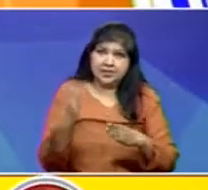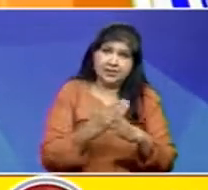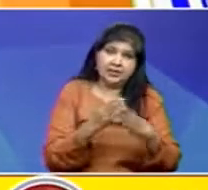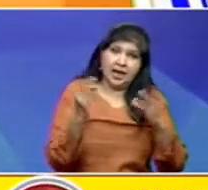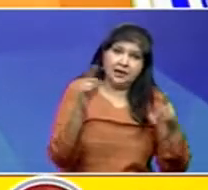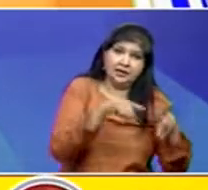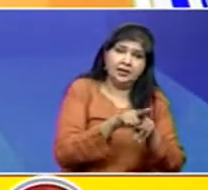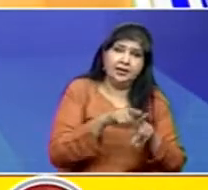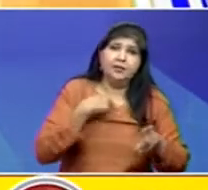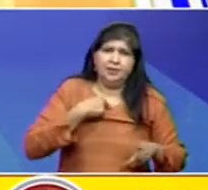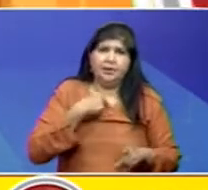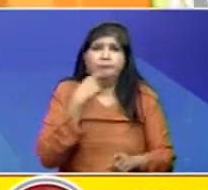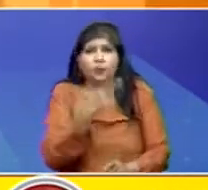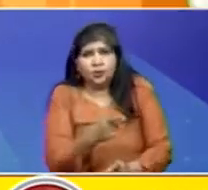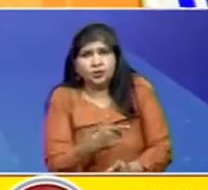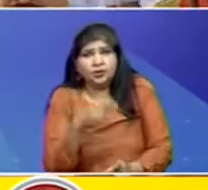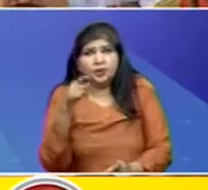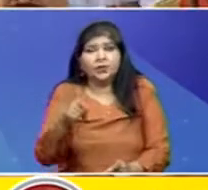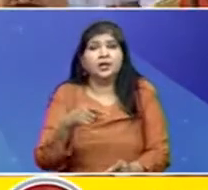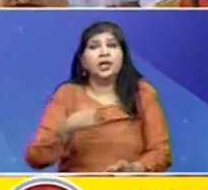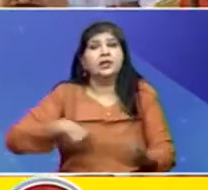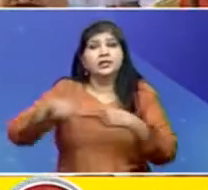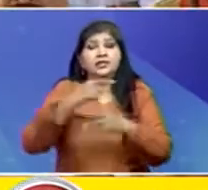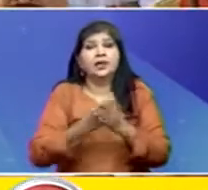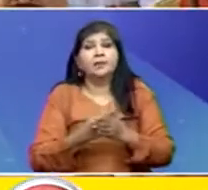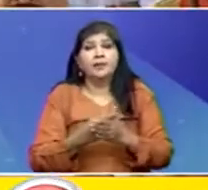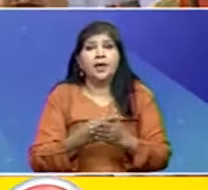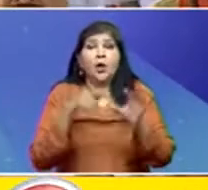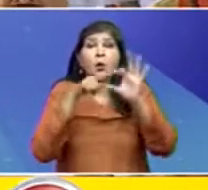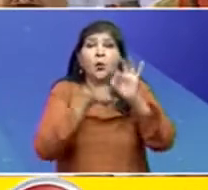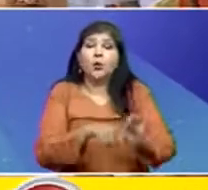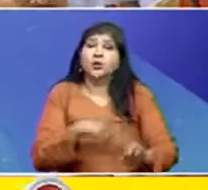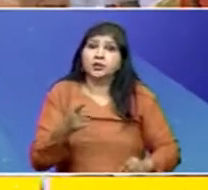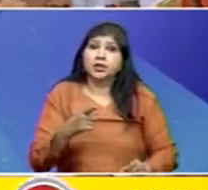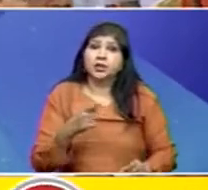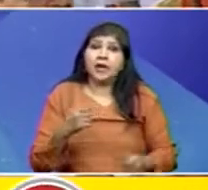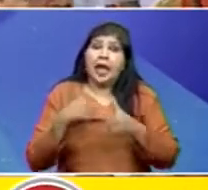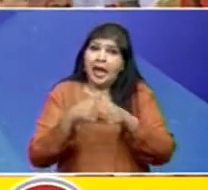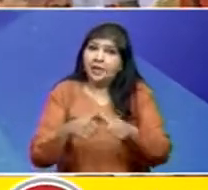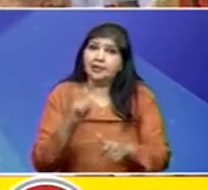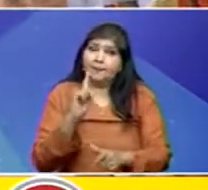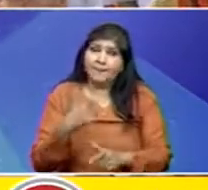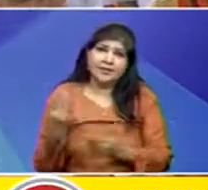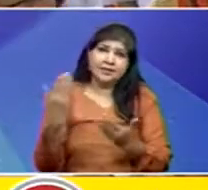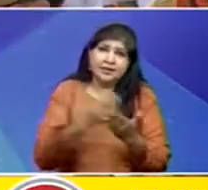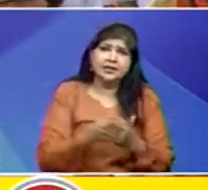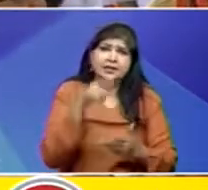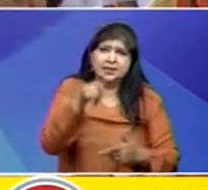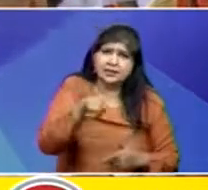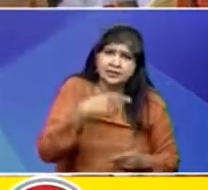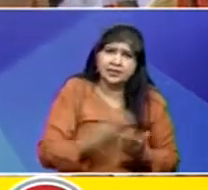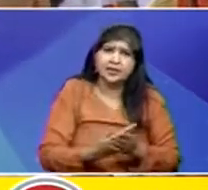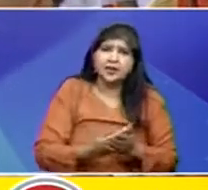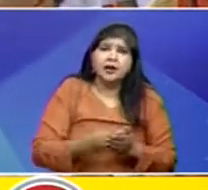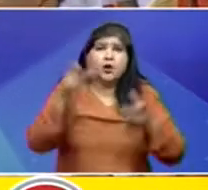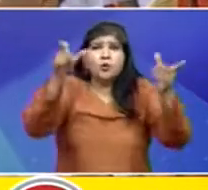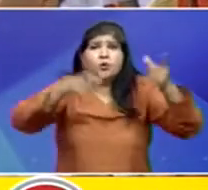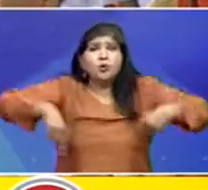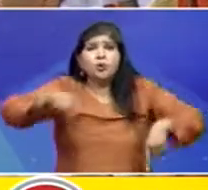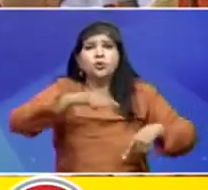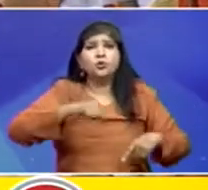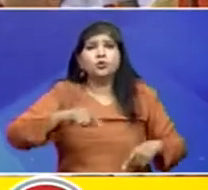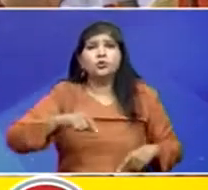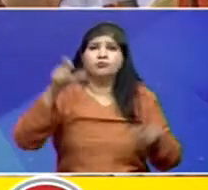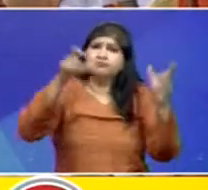मेरा आपसे आगर है कि आप इन सभी सवानों का जवाब जरूर दें इससे देश भर के लोगों